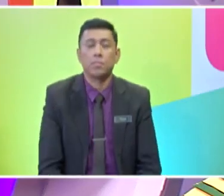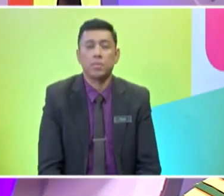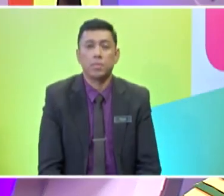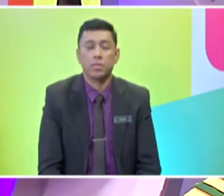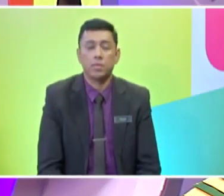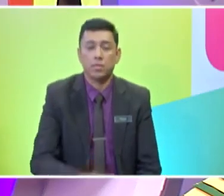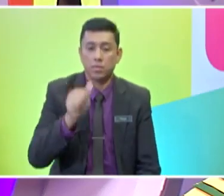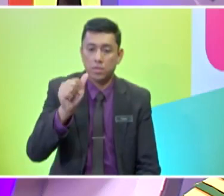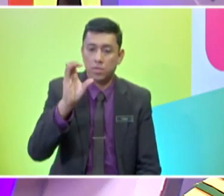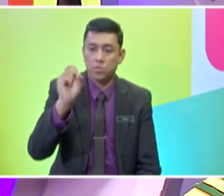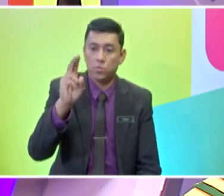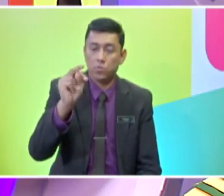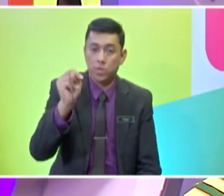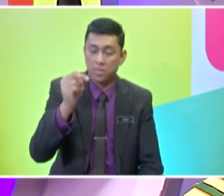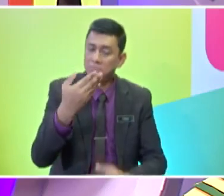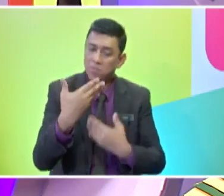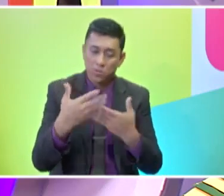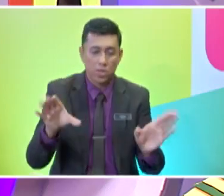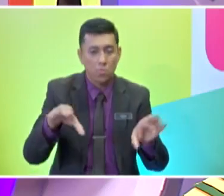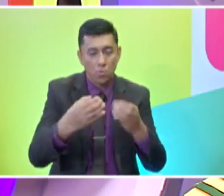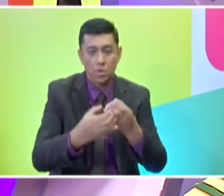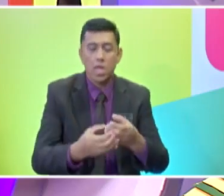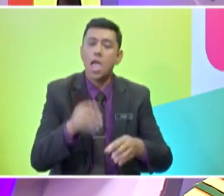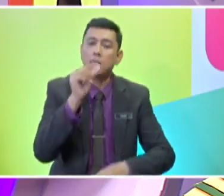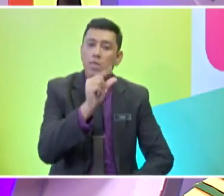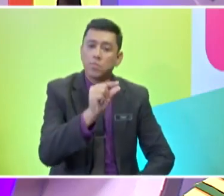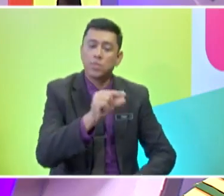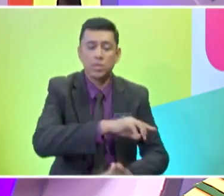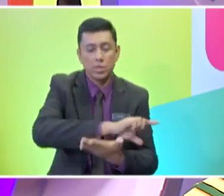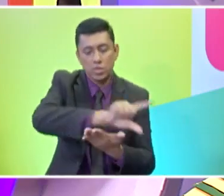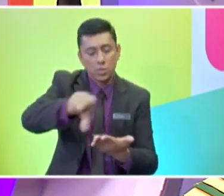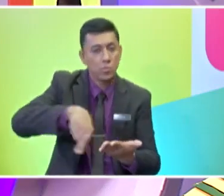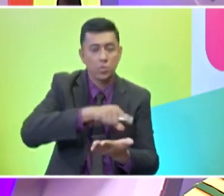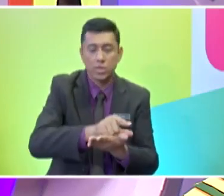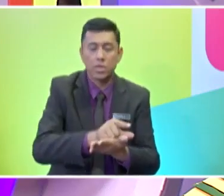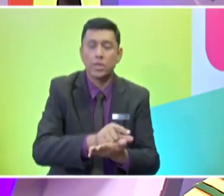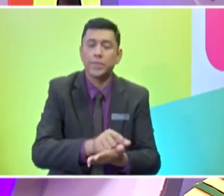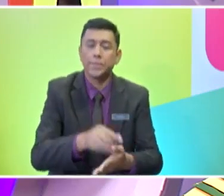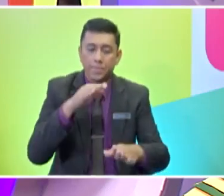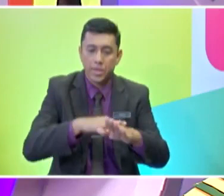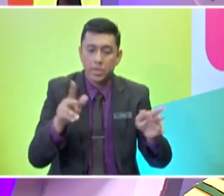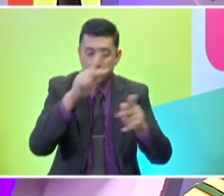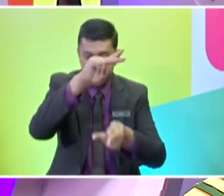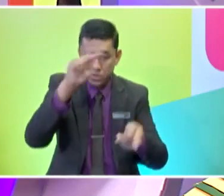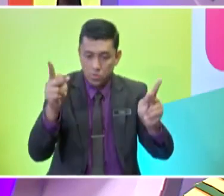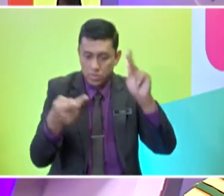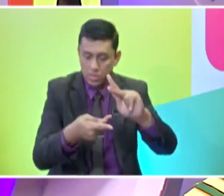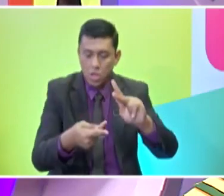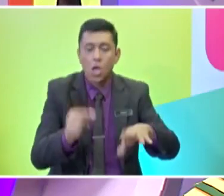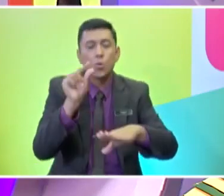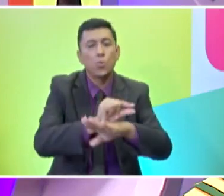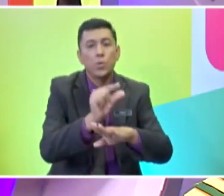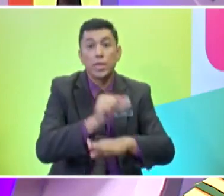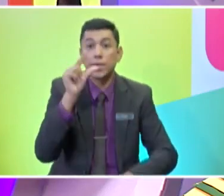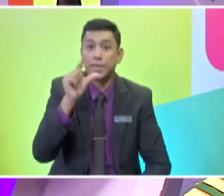yang telah dilubangkan ini saya akan tampakkan keseluruhan kotak dengan menggunakan Agam ya menggunakan gam